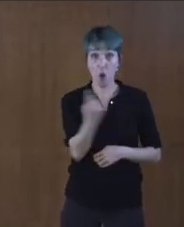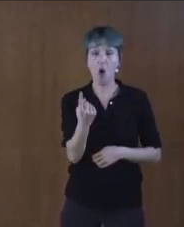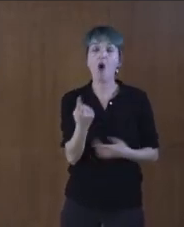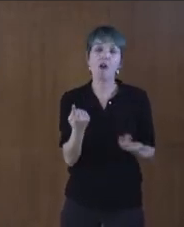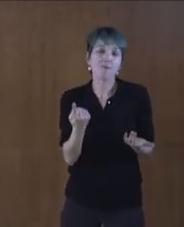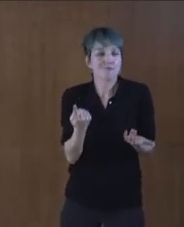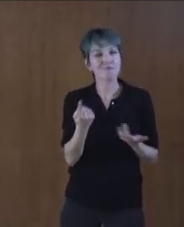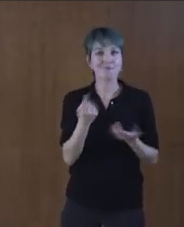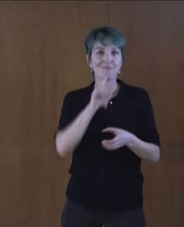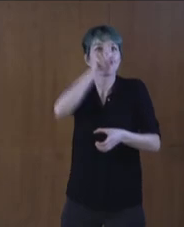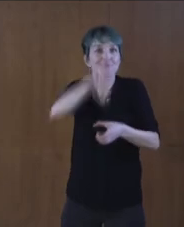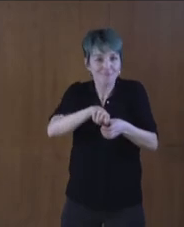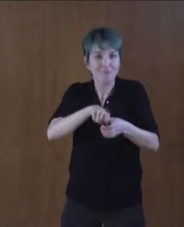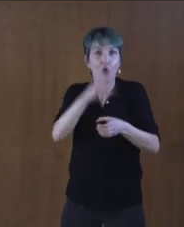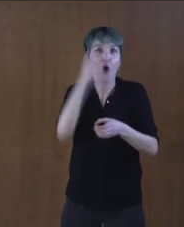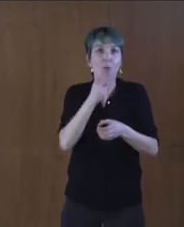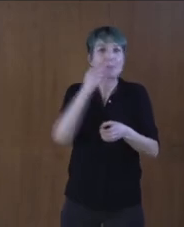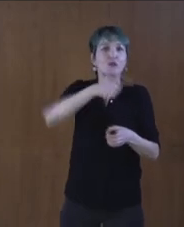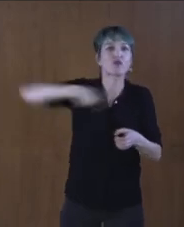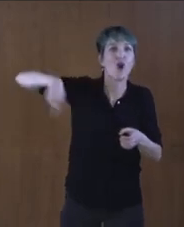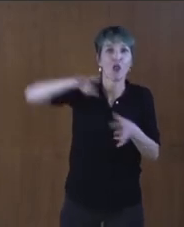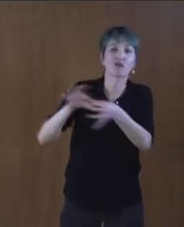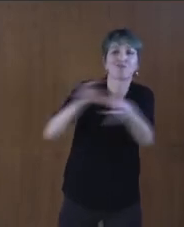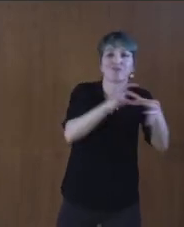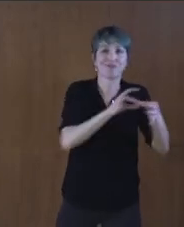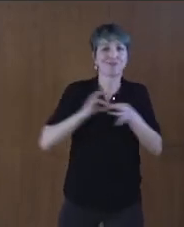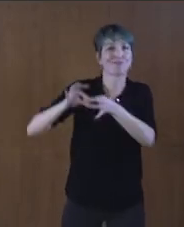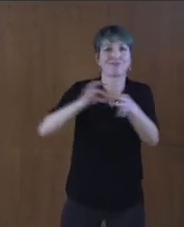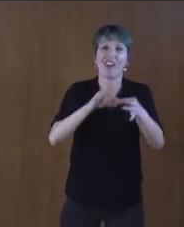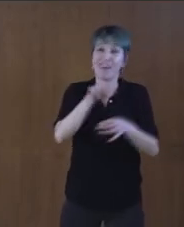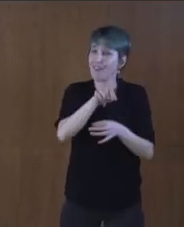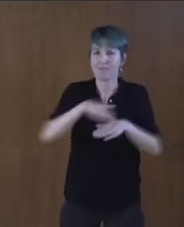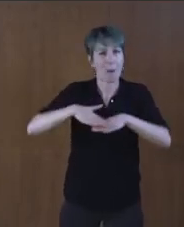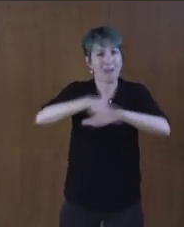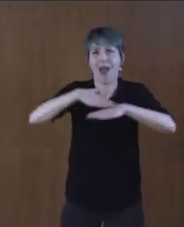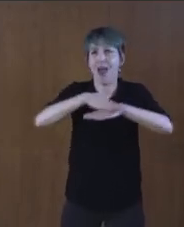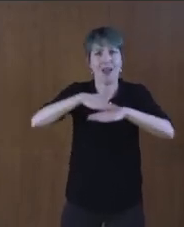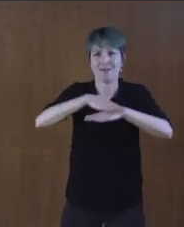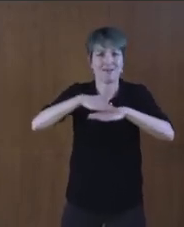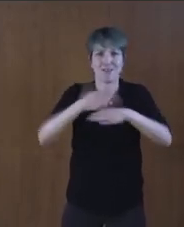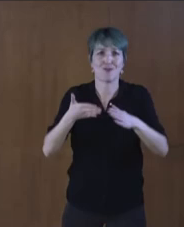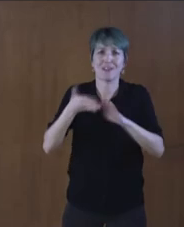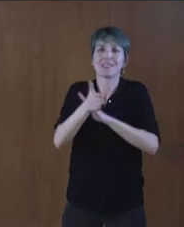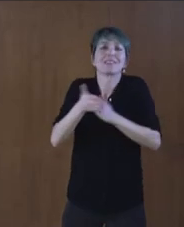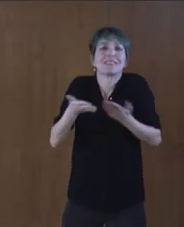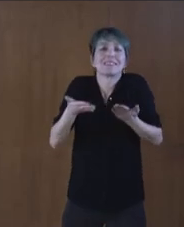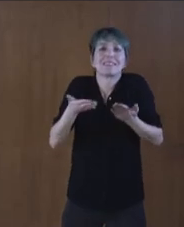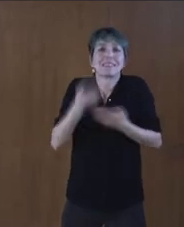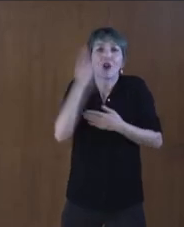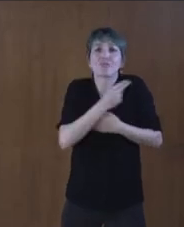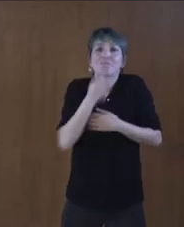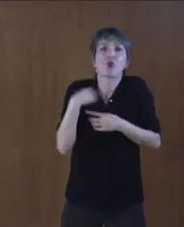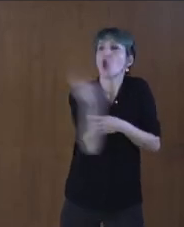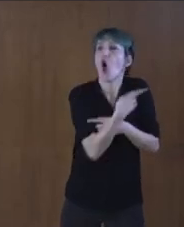manera, part del compromís de tots. Aquest és un element essencial, aquesta conspiració general de tots amb